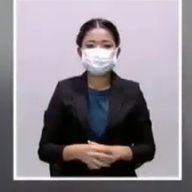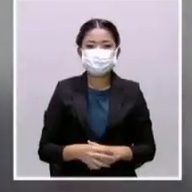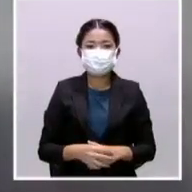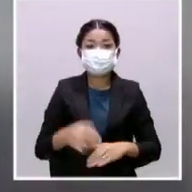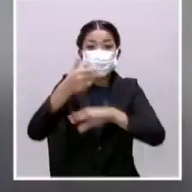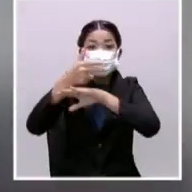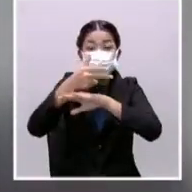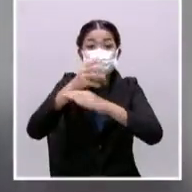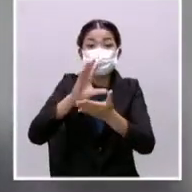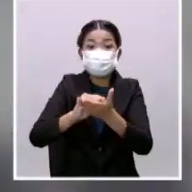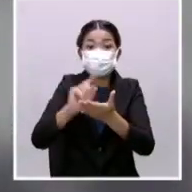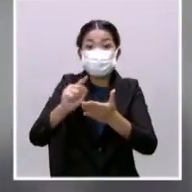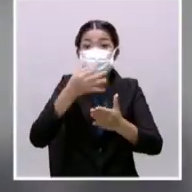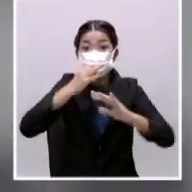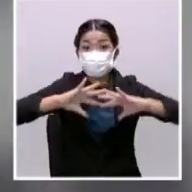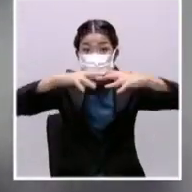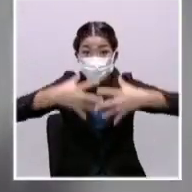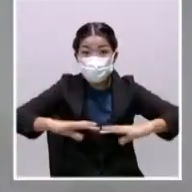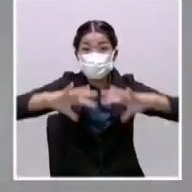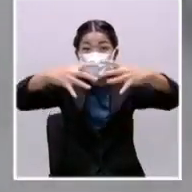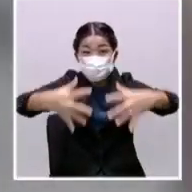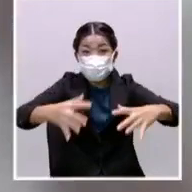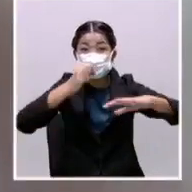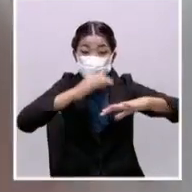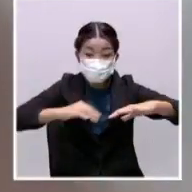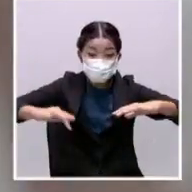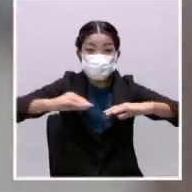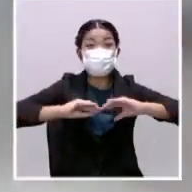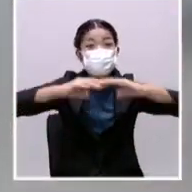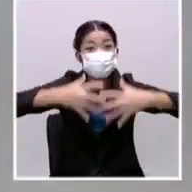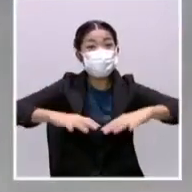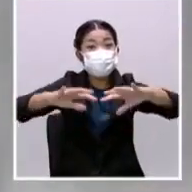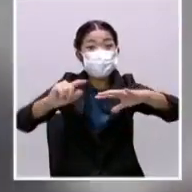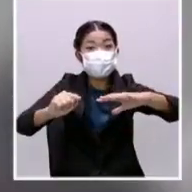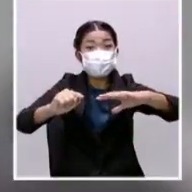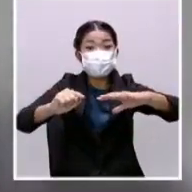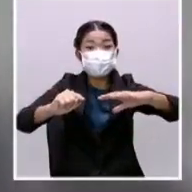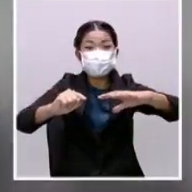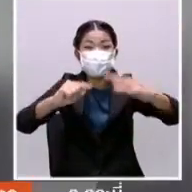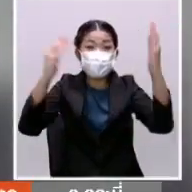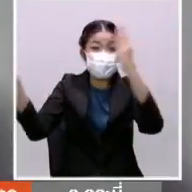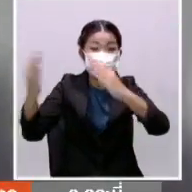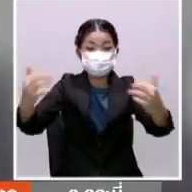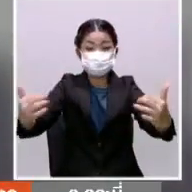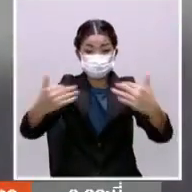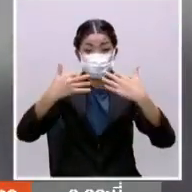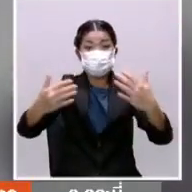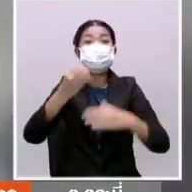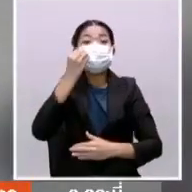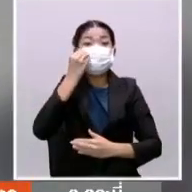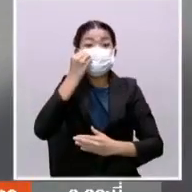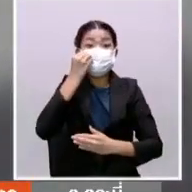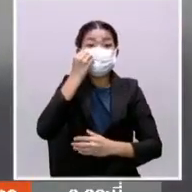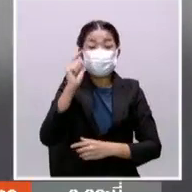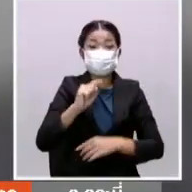นี่คือภาพนาทีที่คลื่นขนาดใหญ่นะครับพัดเข้าหาฝั่งครับที่บ้านคลองโตบนะครับอยู่ที่ตำบลเกาะลัน